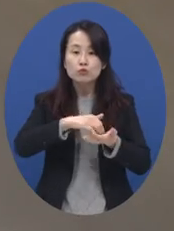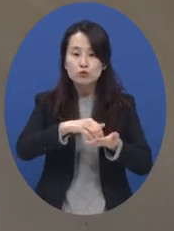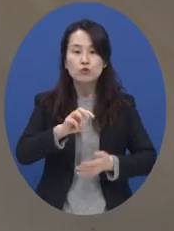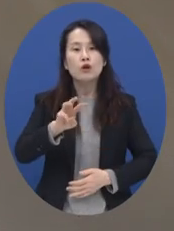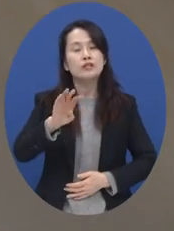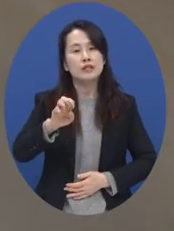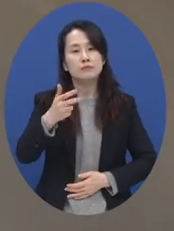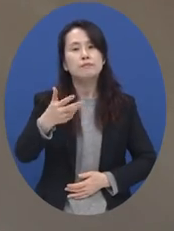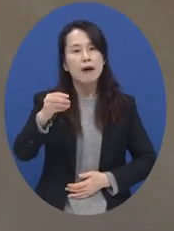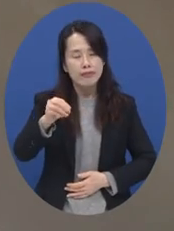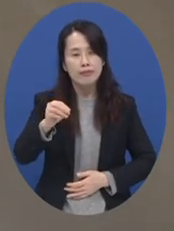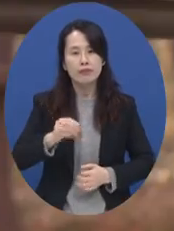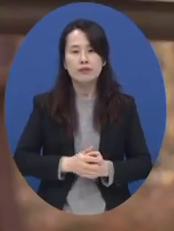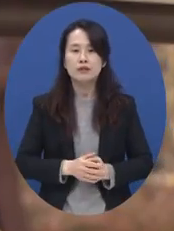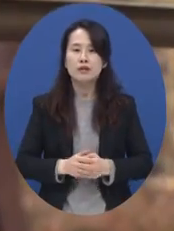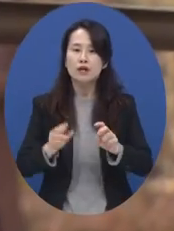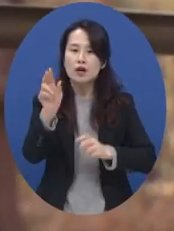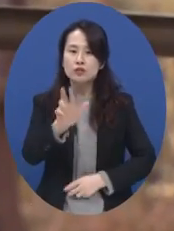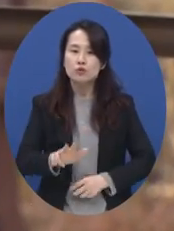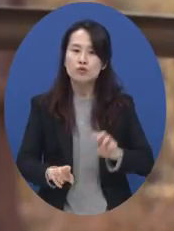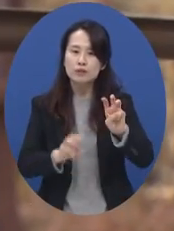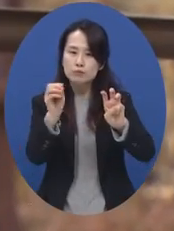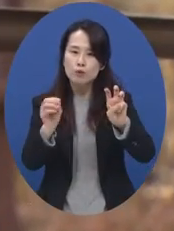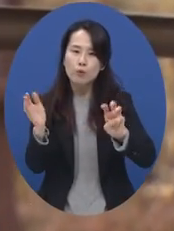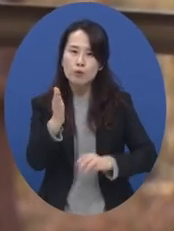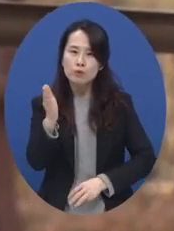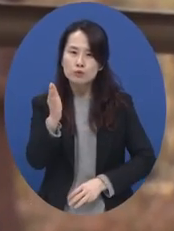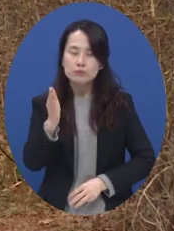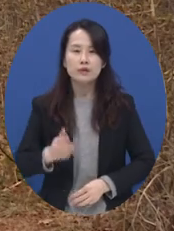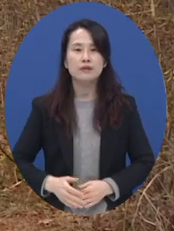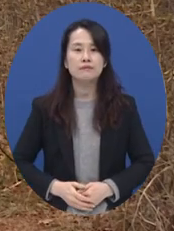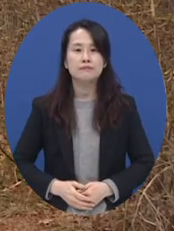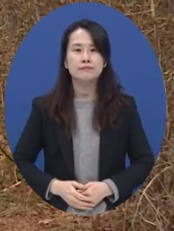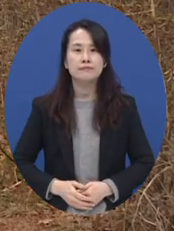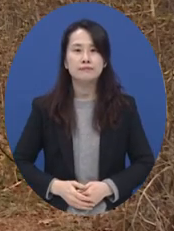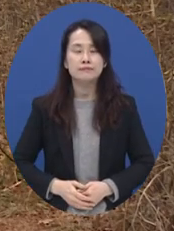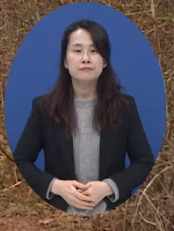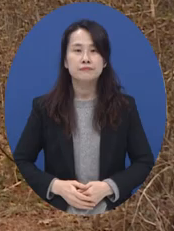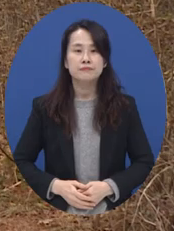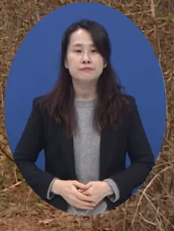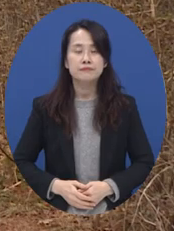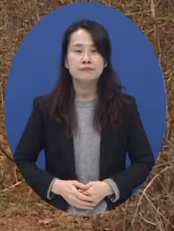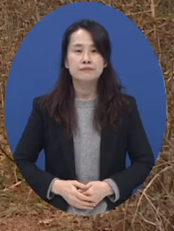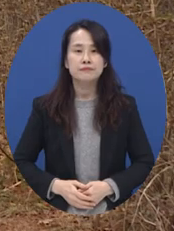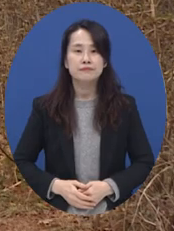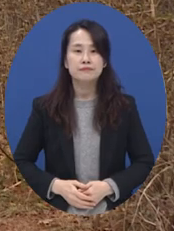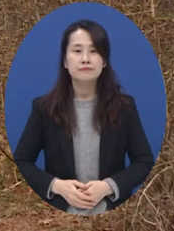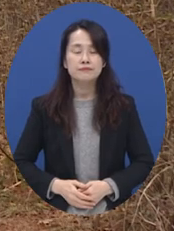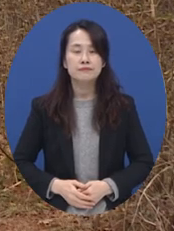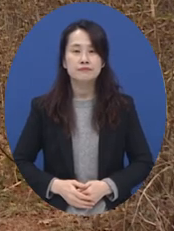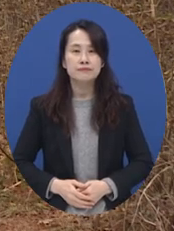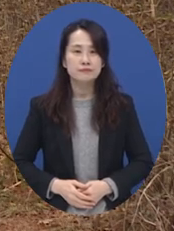47만 여 마리 로 전국 30% 수준 입니다 경기 주 tv 1선 집니다